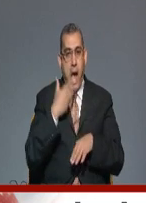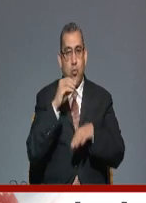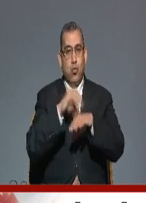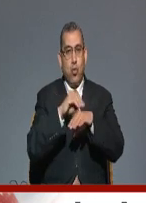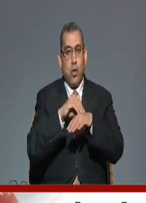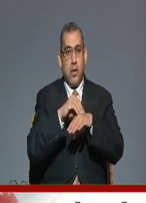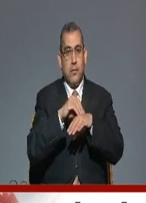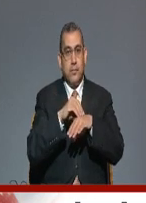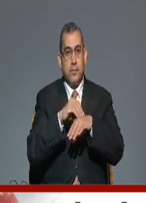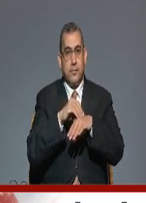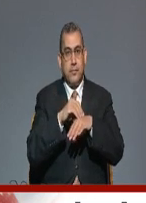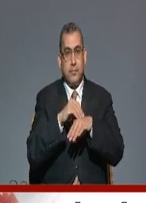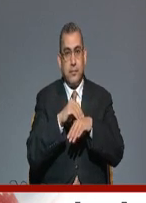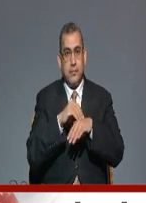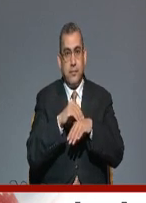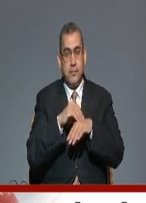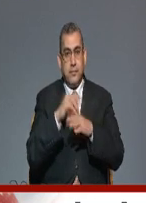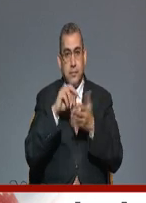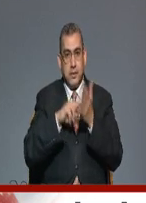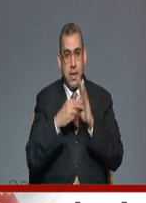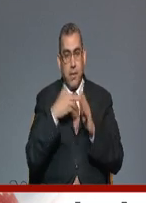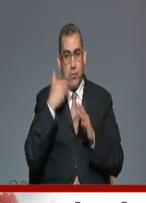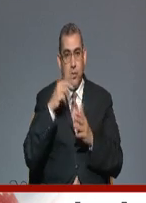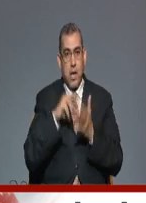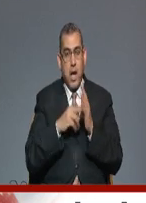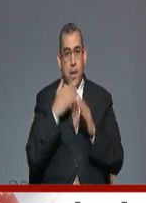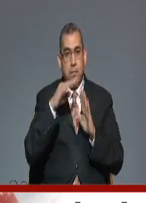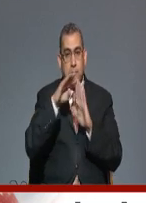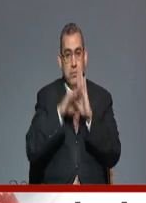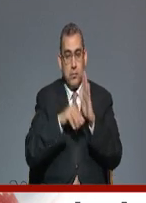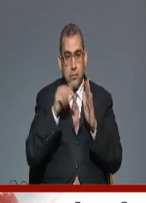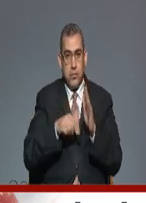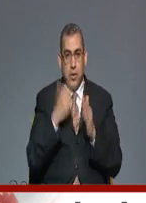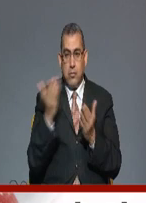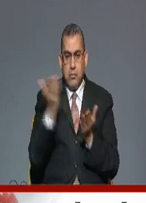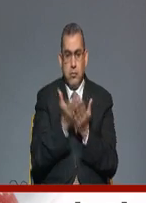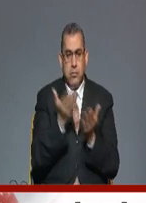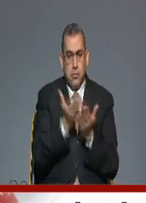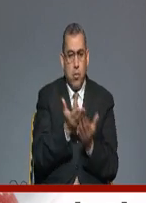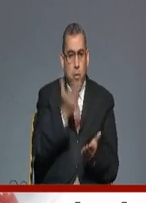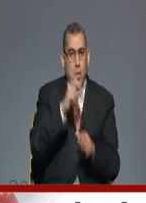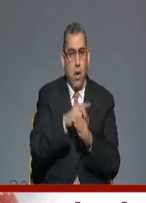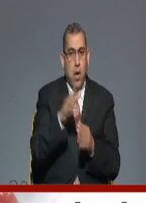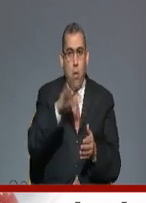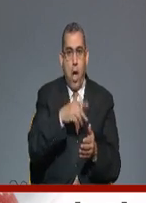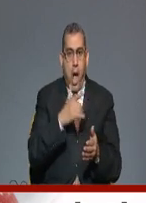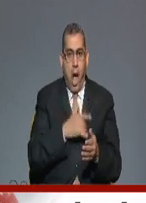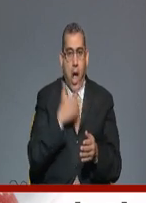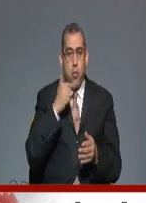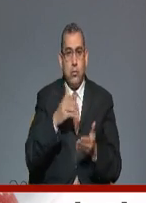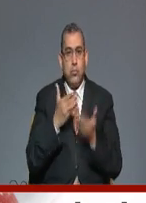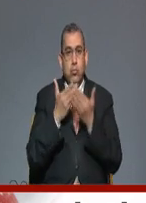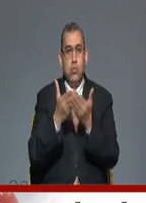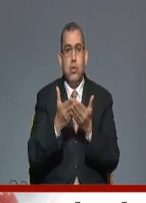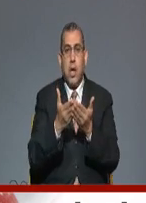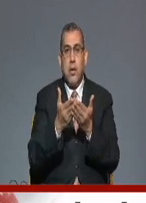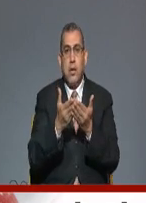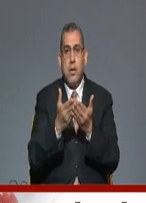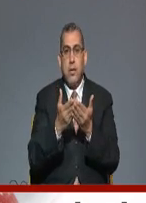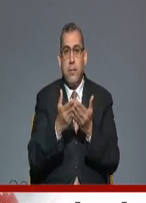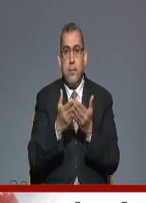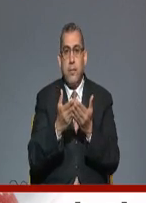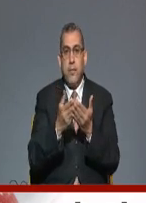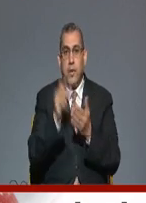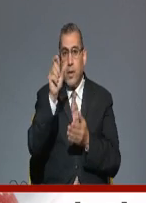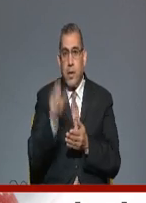احنا من خلال قوائم الانتظار زي ما حضرتك ذكرت كده، واللي هي بتبقى بتساهم في ان